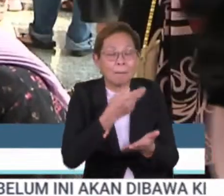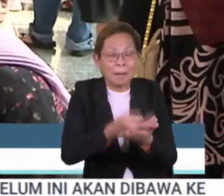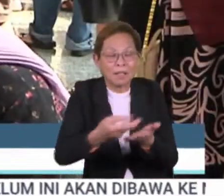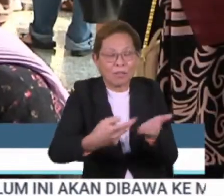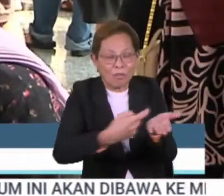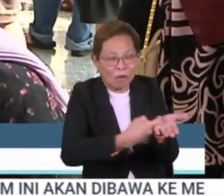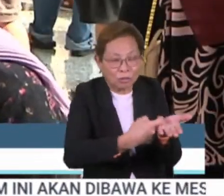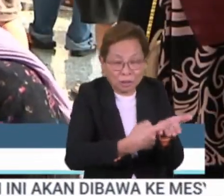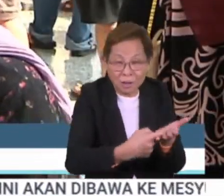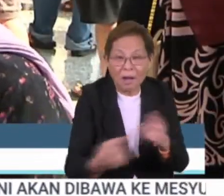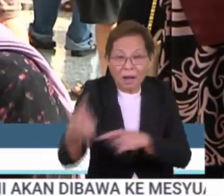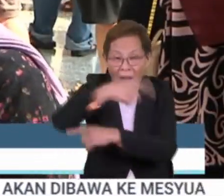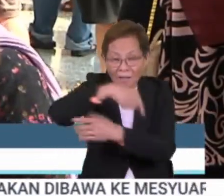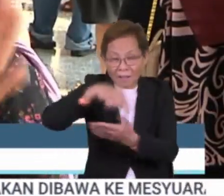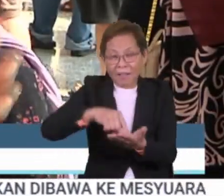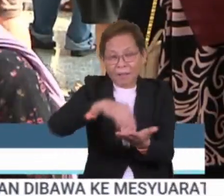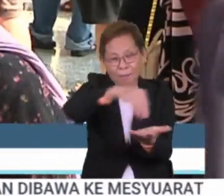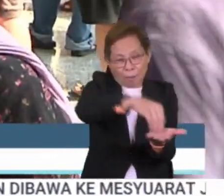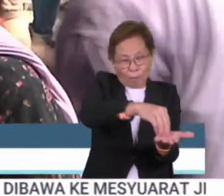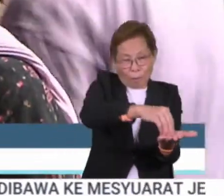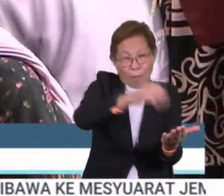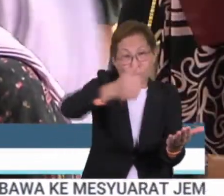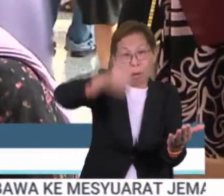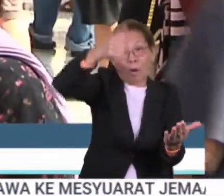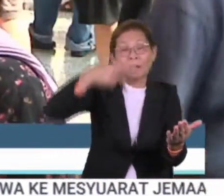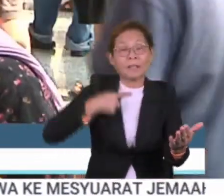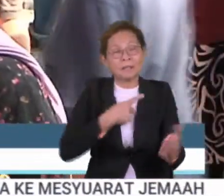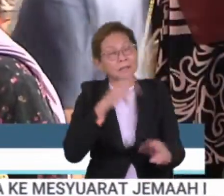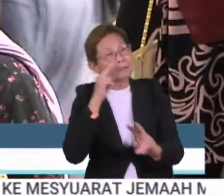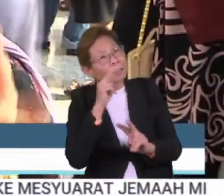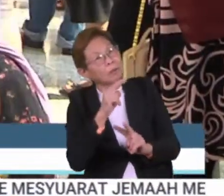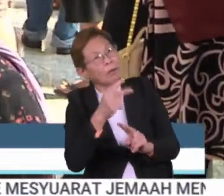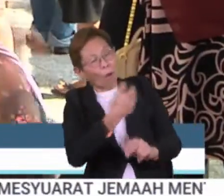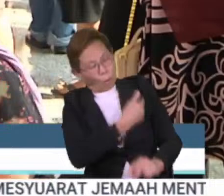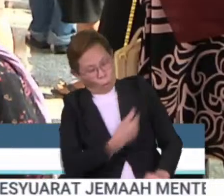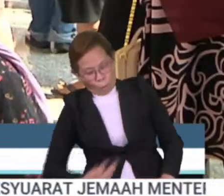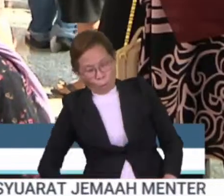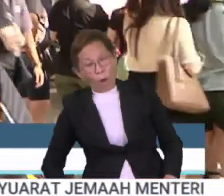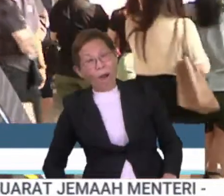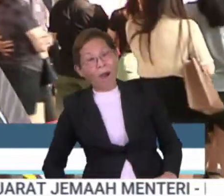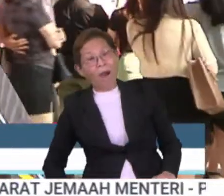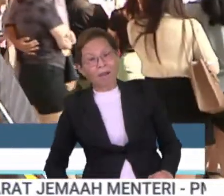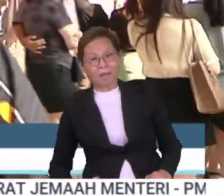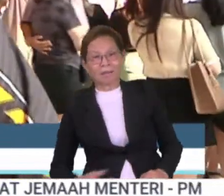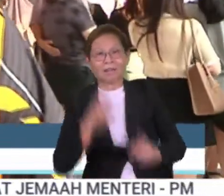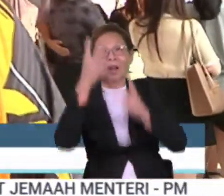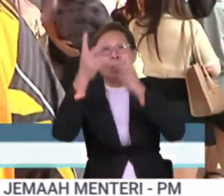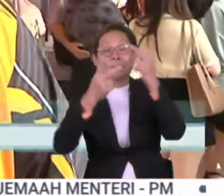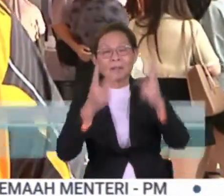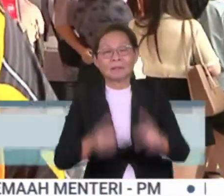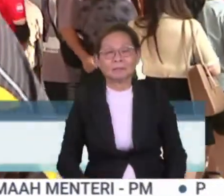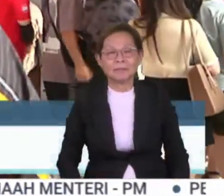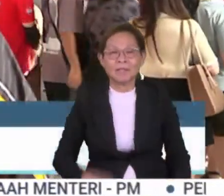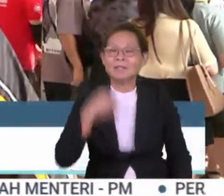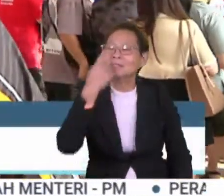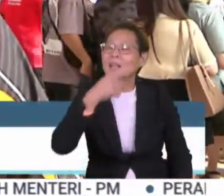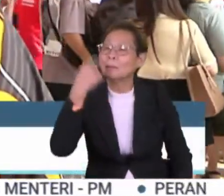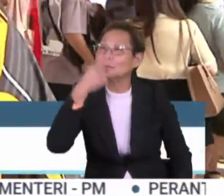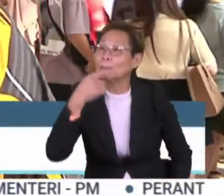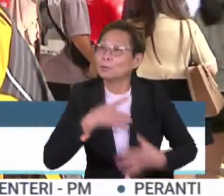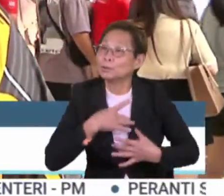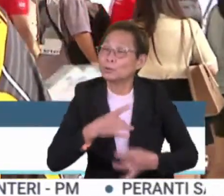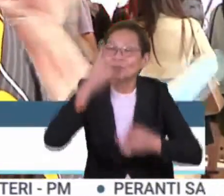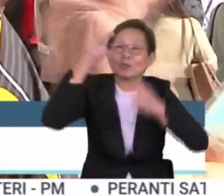kita punya main destination, kita nak tengok umrah punya package lah. Okay. Kepada sesiapa yang